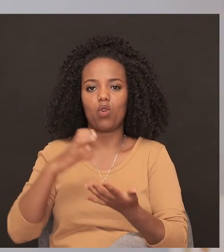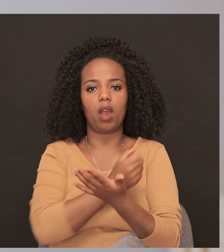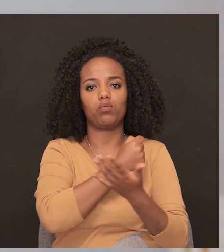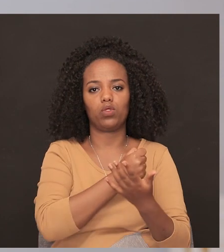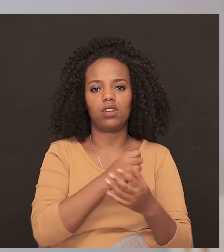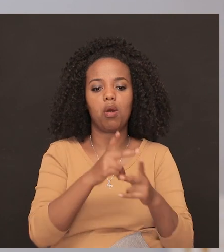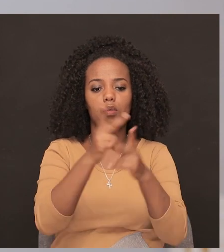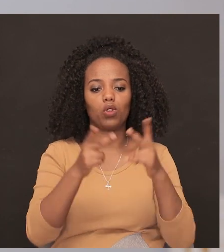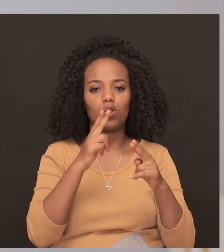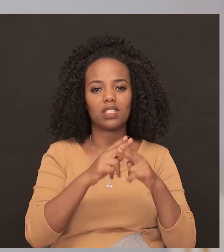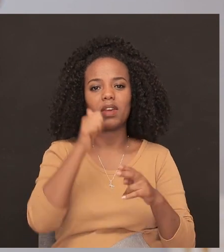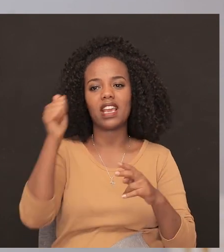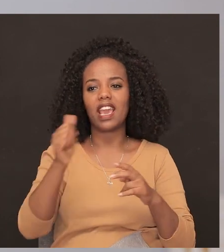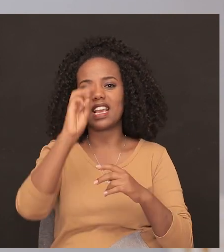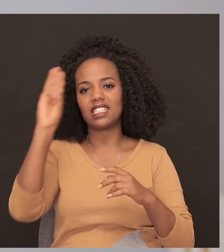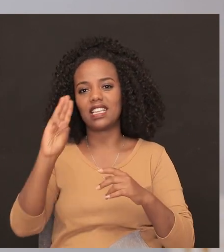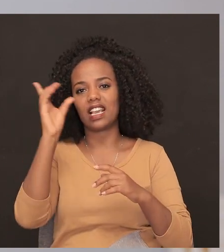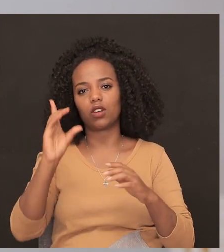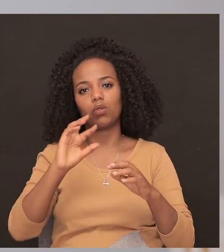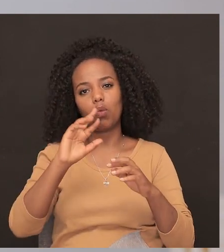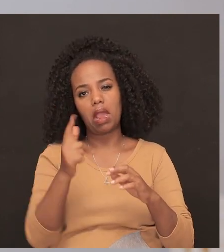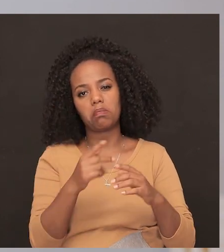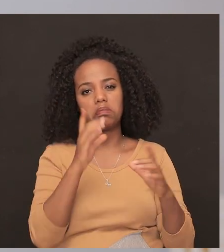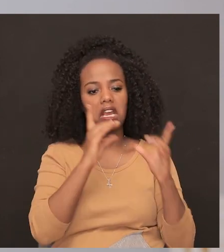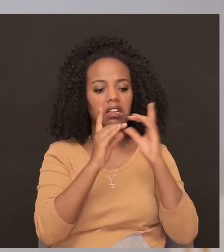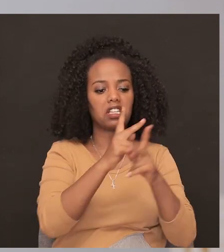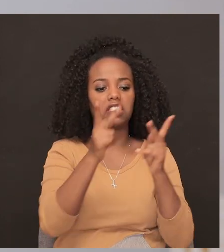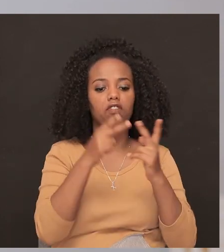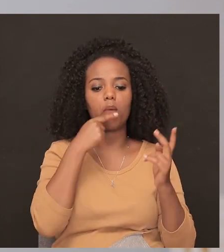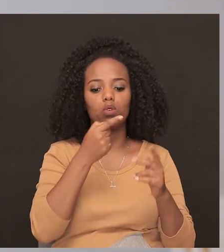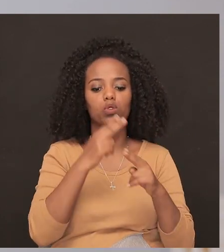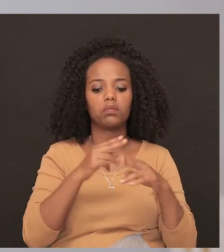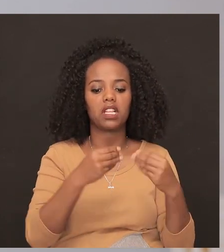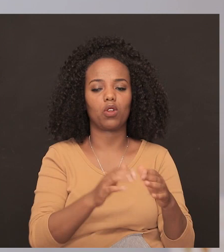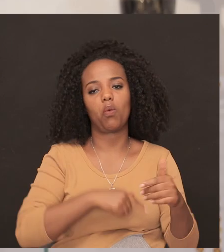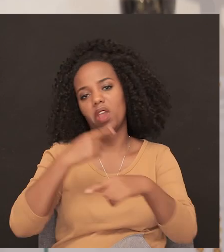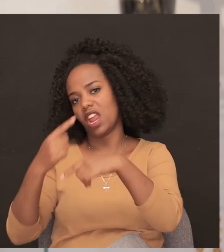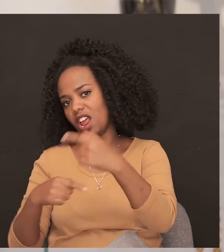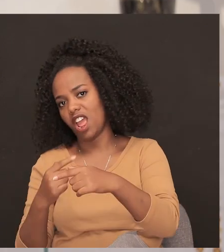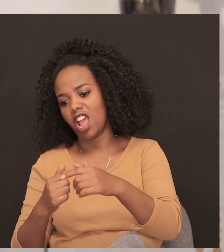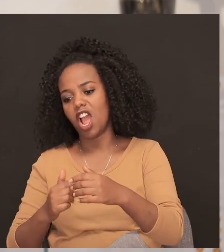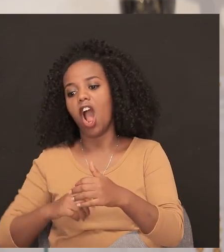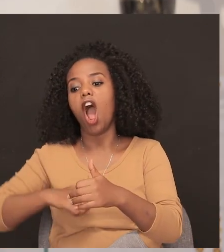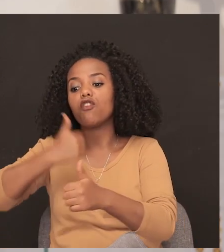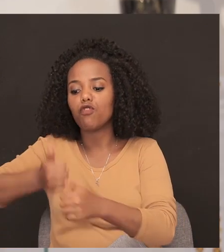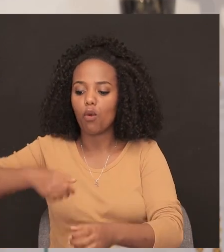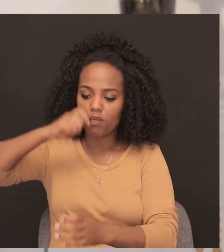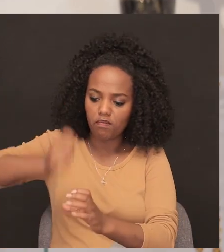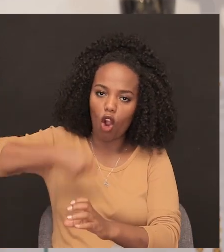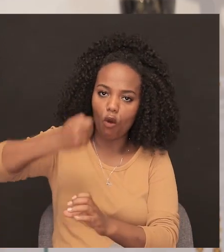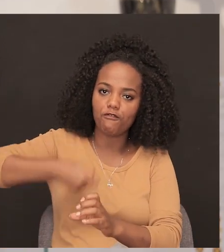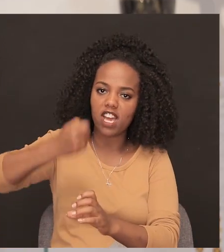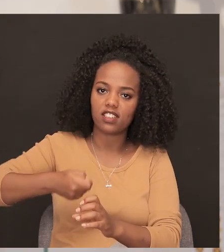ቦታውን ኤሴቅ ወይም የክርክር ስፍራ አለና ጥሎላቸው ሄደ። እልፍ ብሎ አሁንም መቆፈር